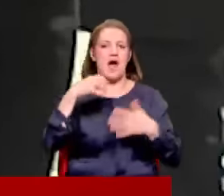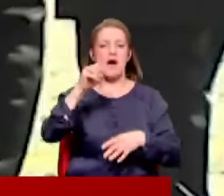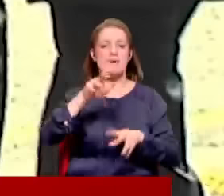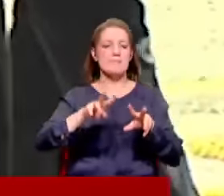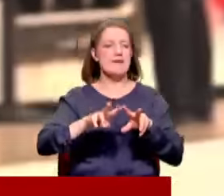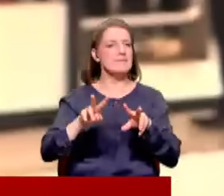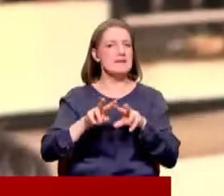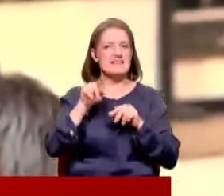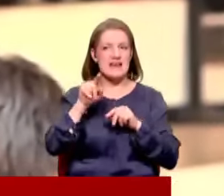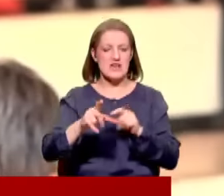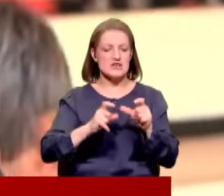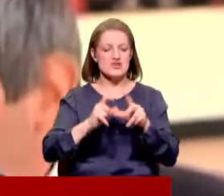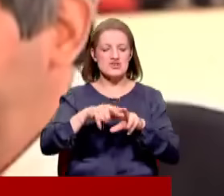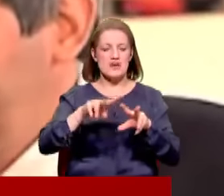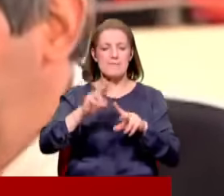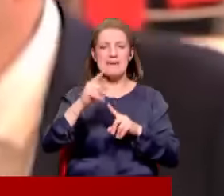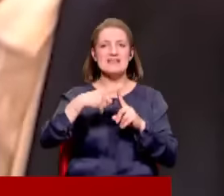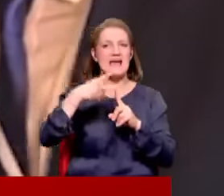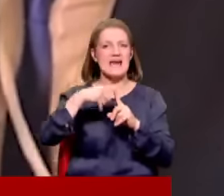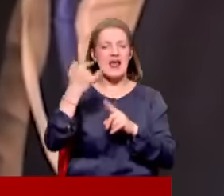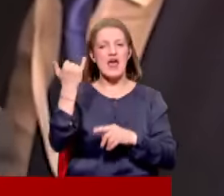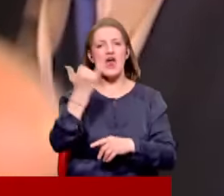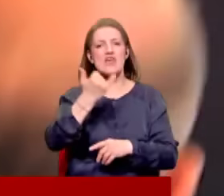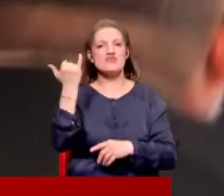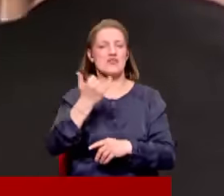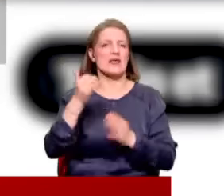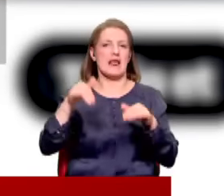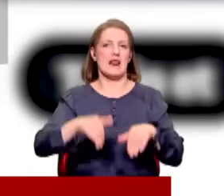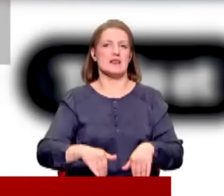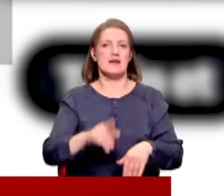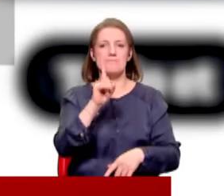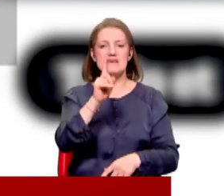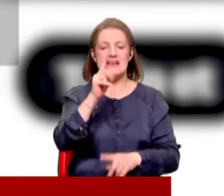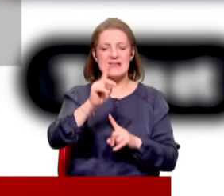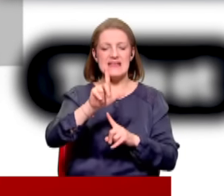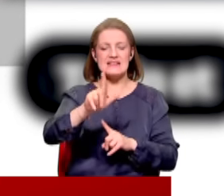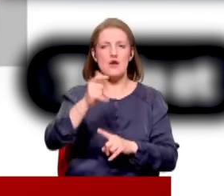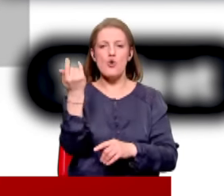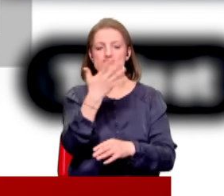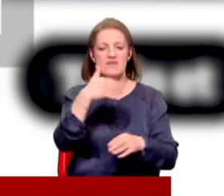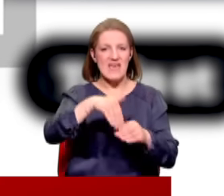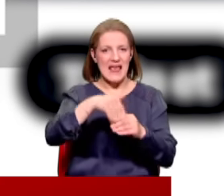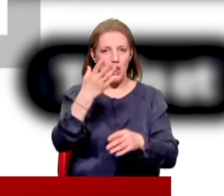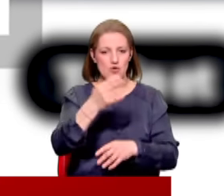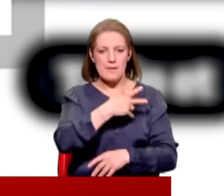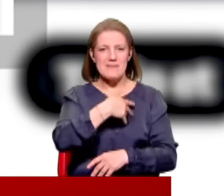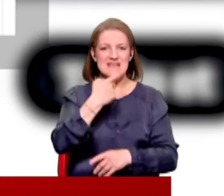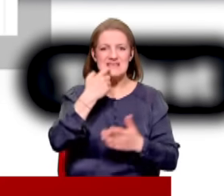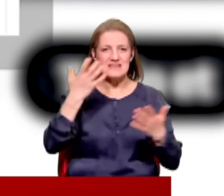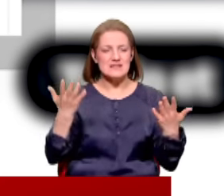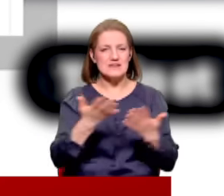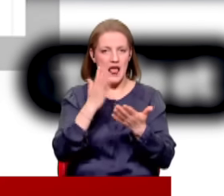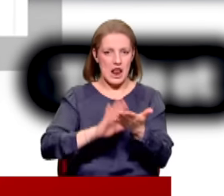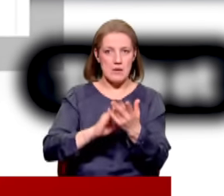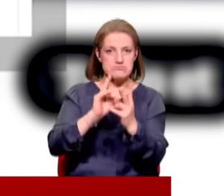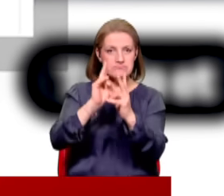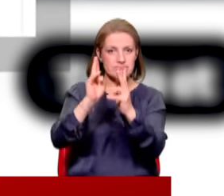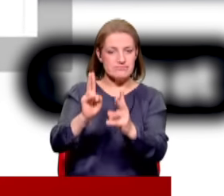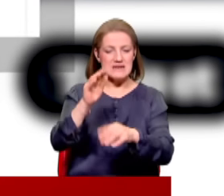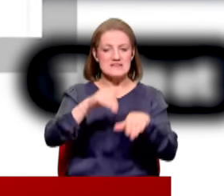Mehmet Metiner ve Şamil Tayyar'dan eleştiriler peş peşe geldi. Bir ilde onca vekiliniz olacak, belediye yıllar yılı elinizde